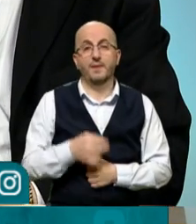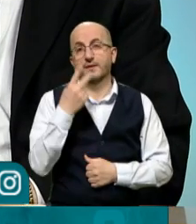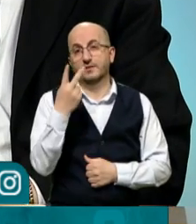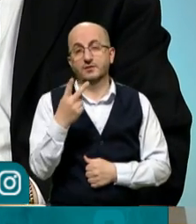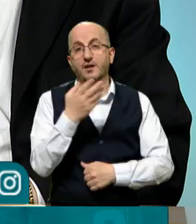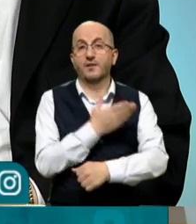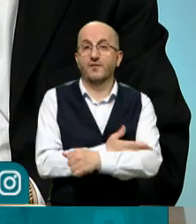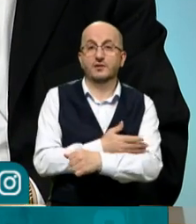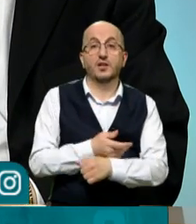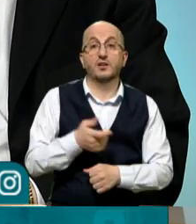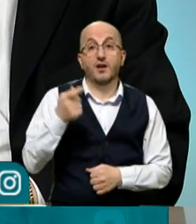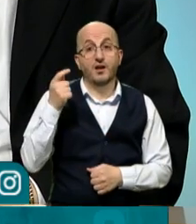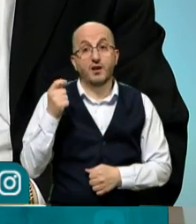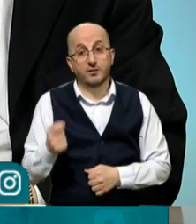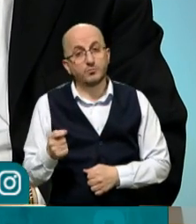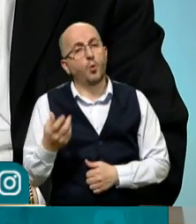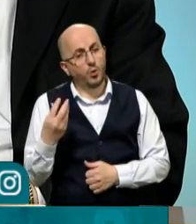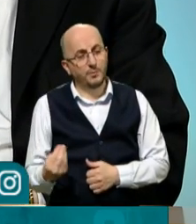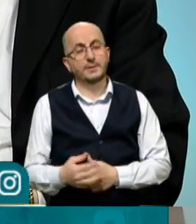tane vatanı aslisi olması mümkündür.